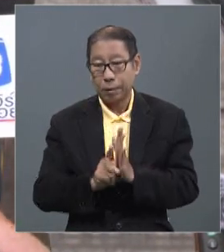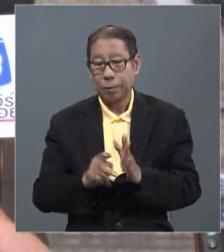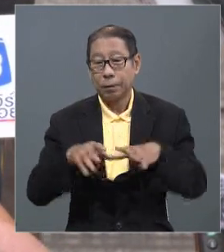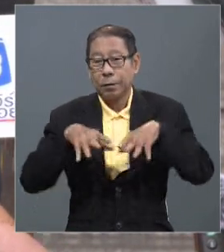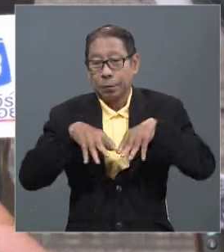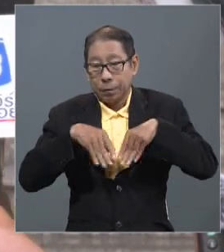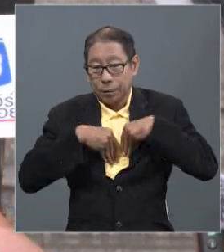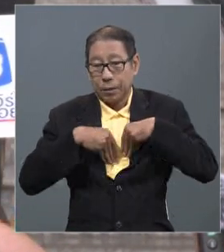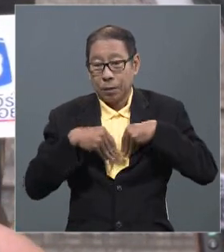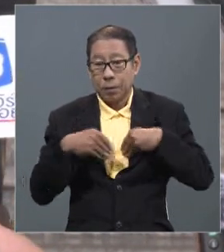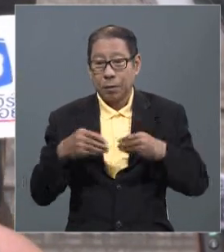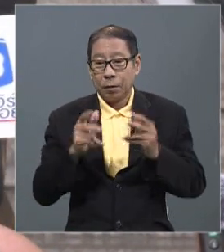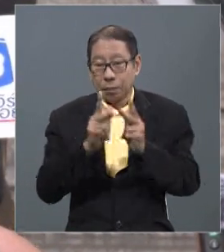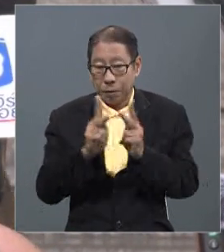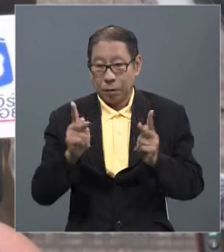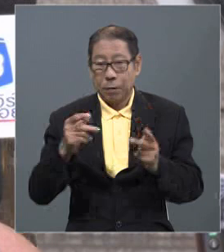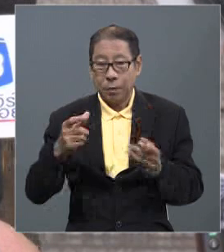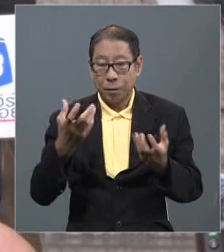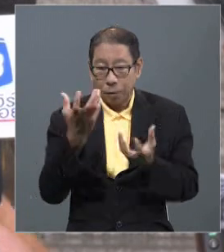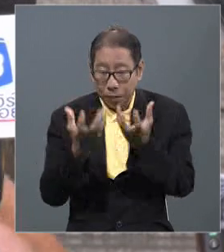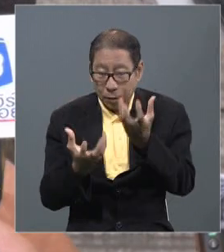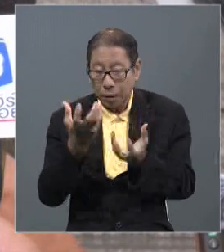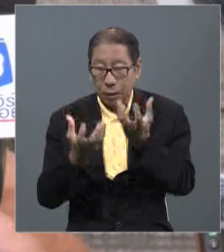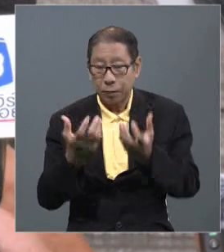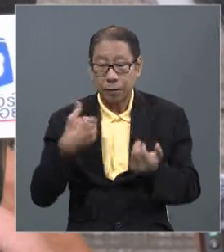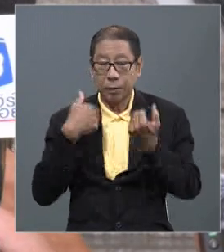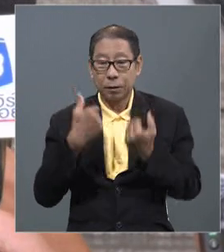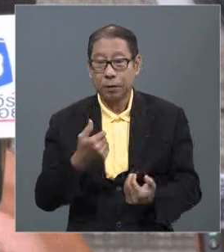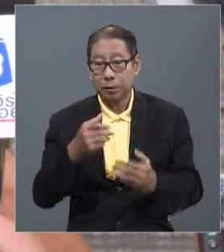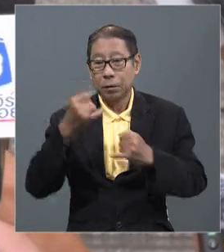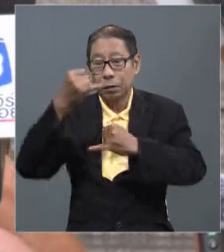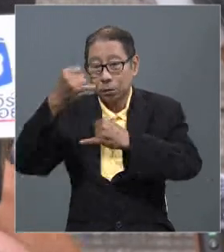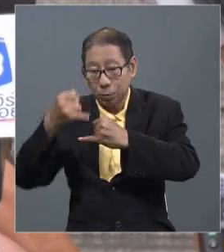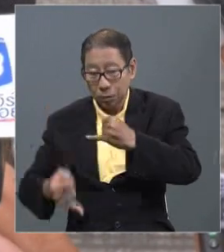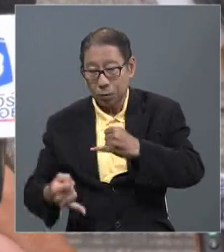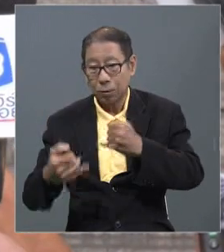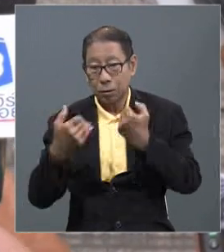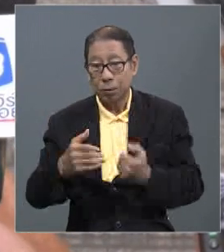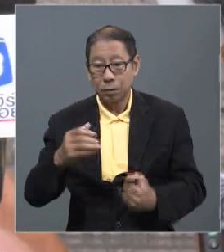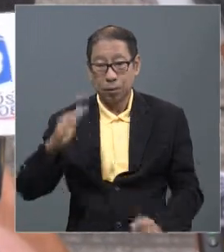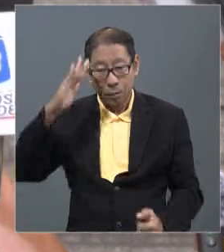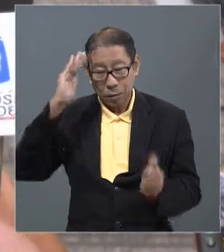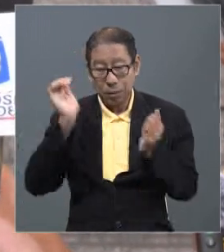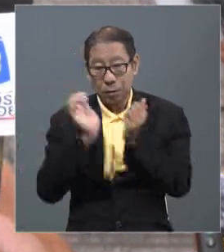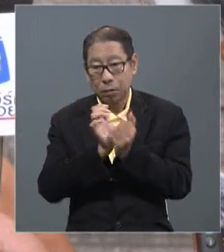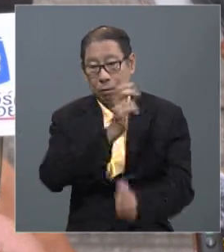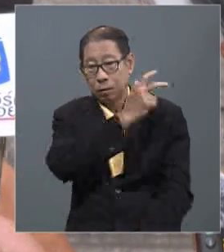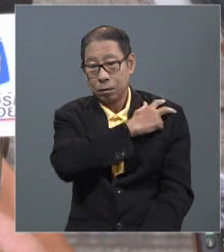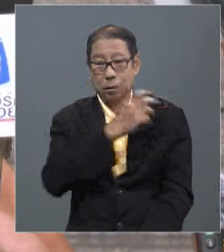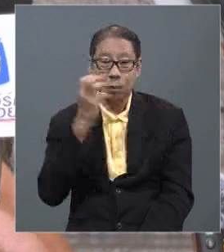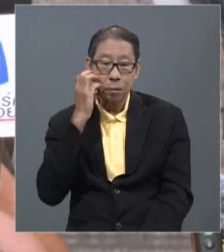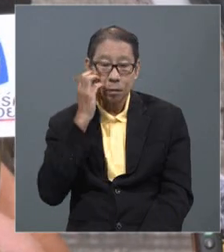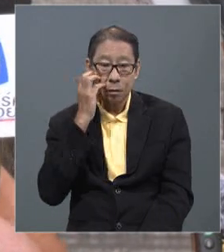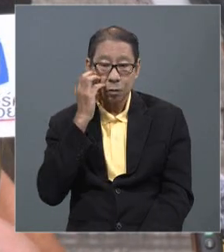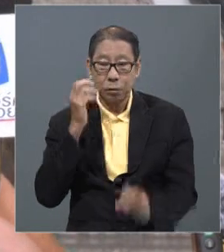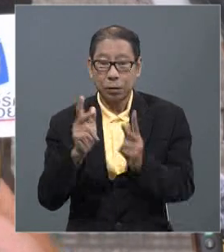คณะกรรมการกฤษฎีกาที่มีการตีความเท่านั้นแต่อย่างไรแล้วท้ายที่สุดนะครับในกรณีของบิ๊กโจ๊กเองนะครับจุดจบของเรื่องนี้จะอยู่ที่